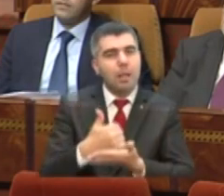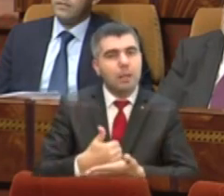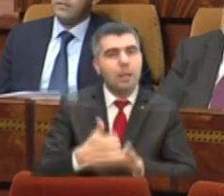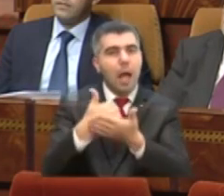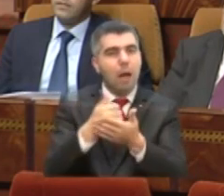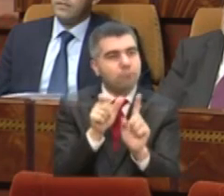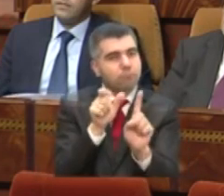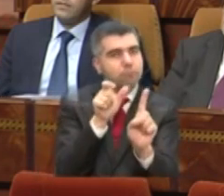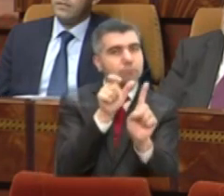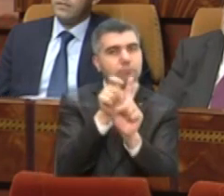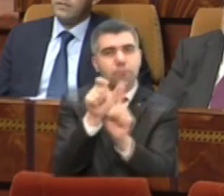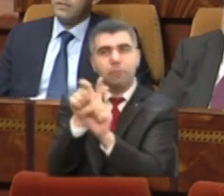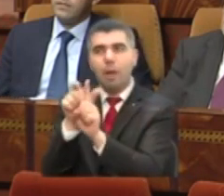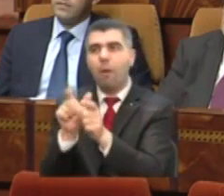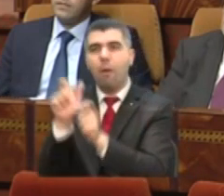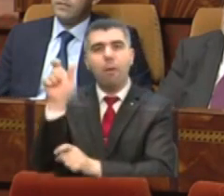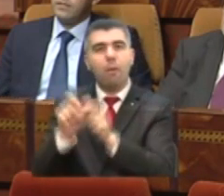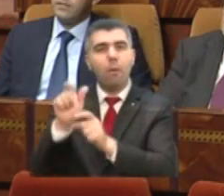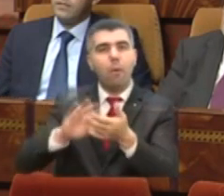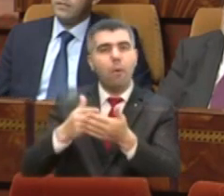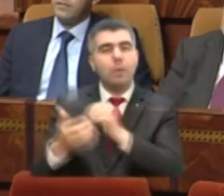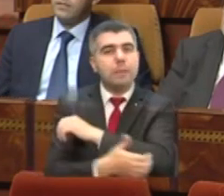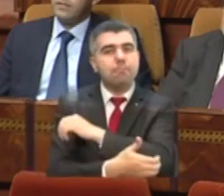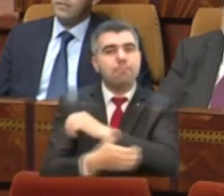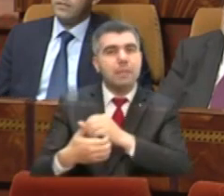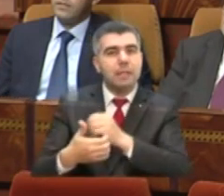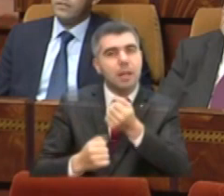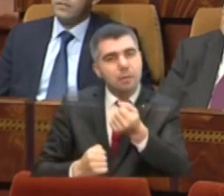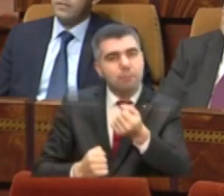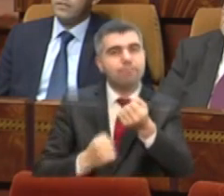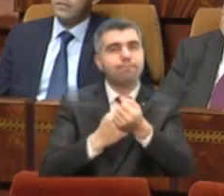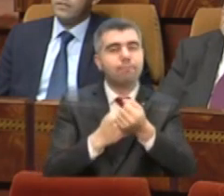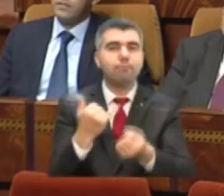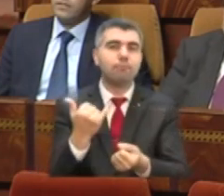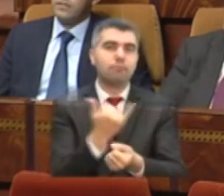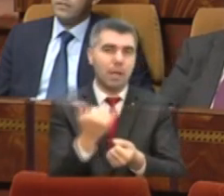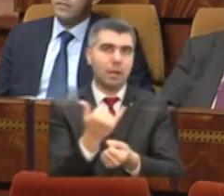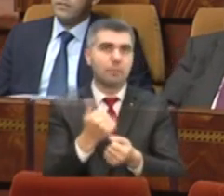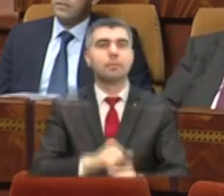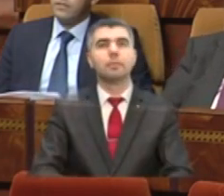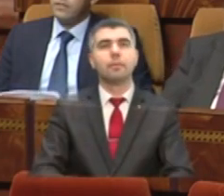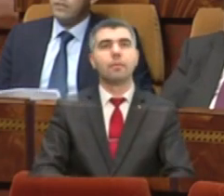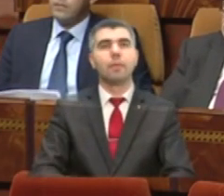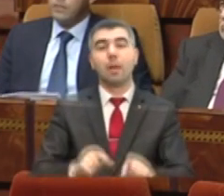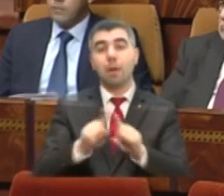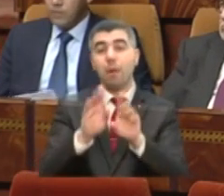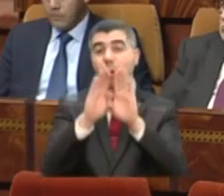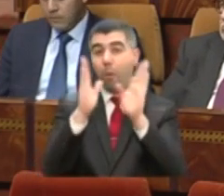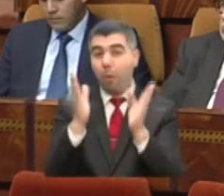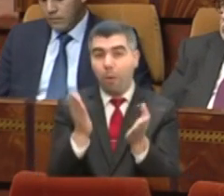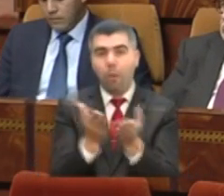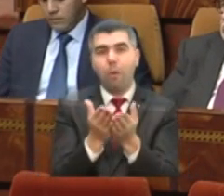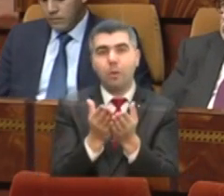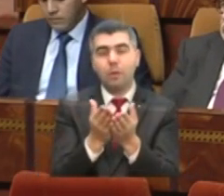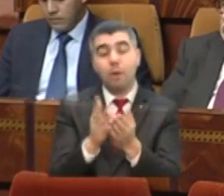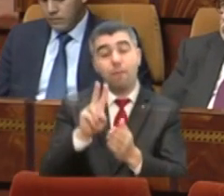والحماية الاجتماعية واستهداف الفئات المجتمعية التي تستحقها بشكل شامل